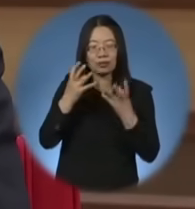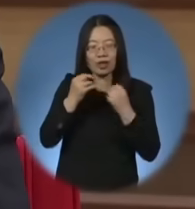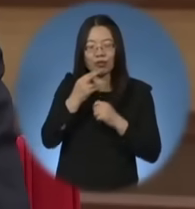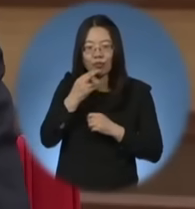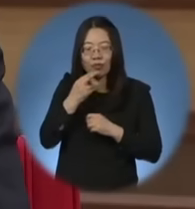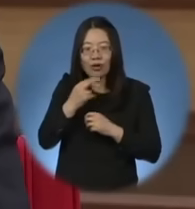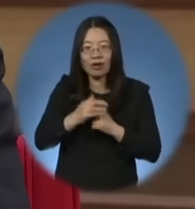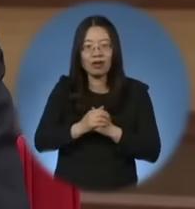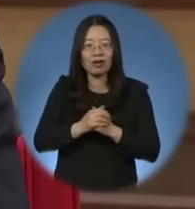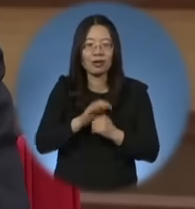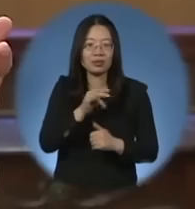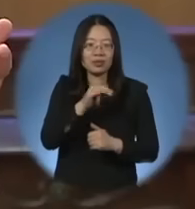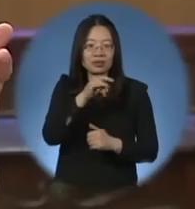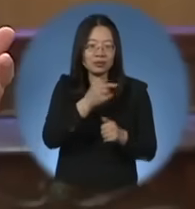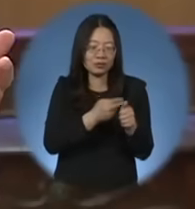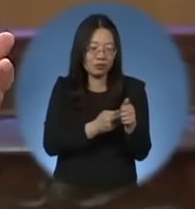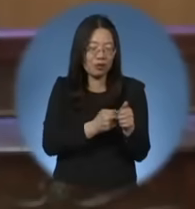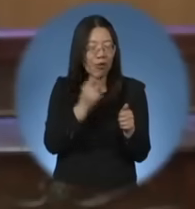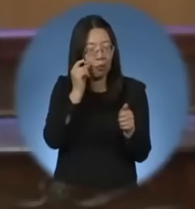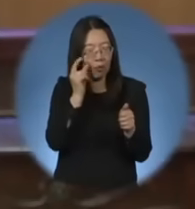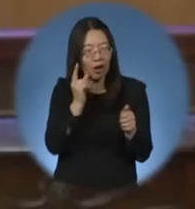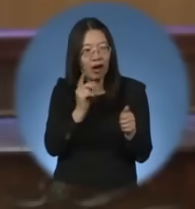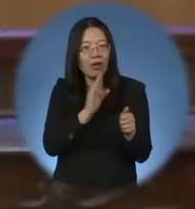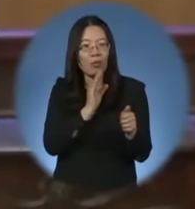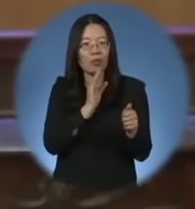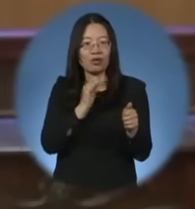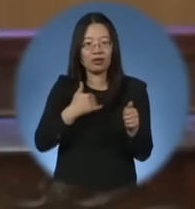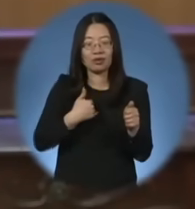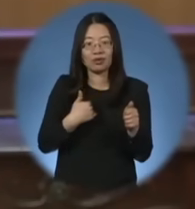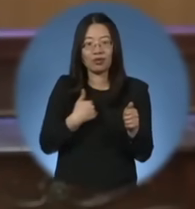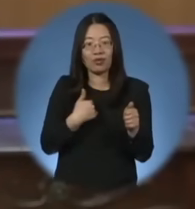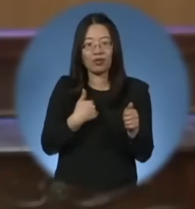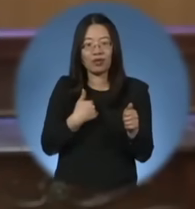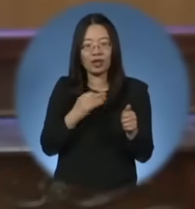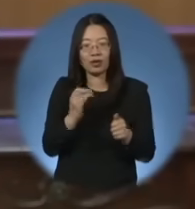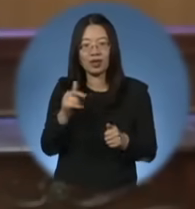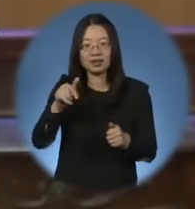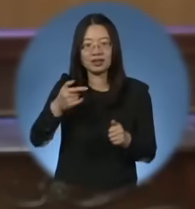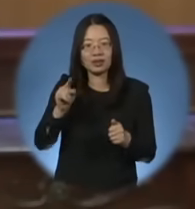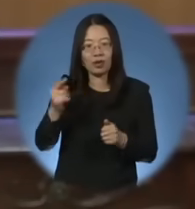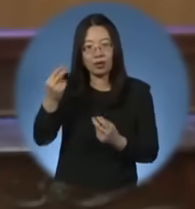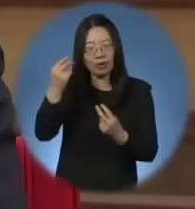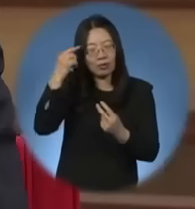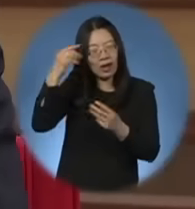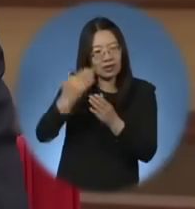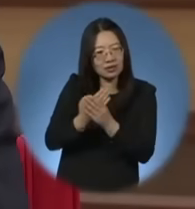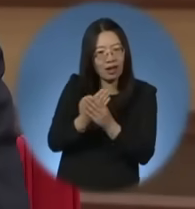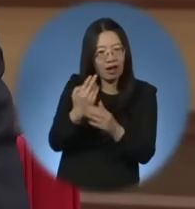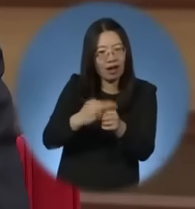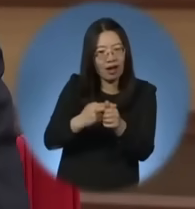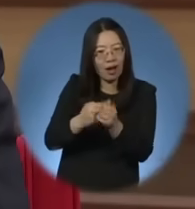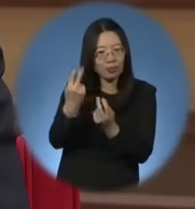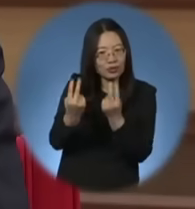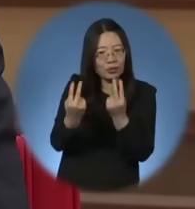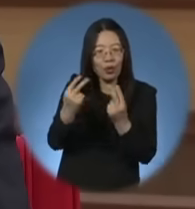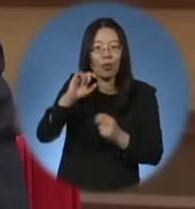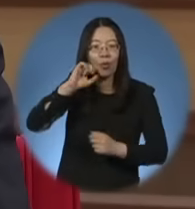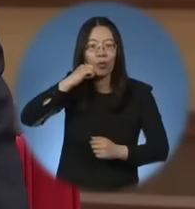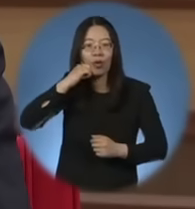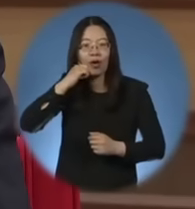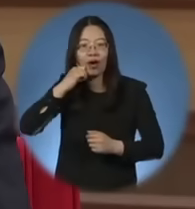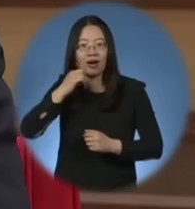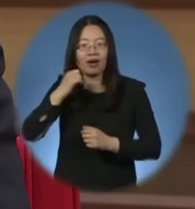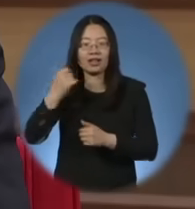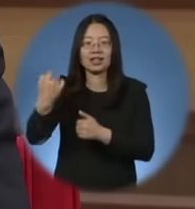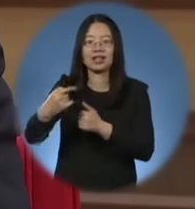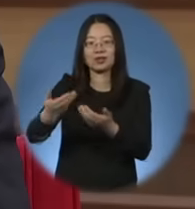드물어요 아 피터슨 교수님도 대단하신데요 뭐 저박 비교할 수 없어요 아 그분 밑에서